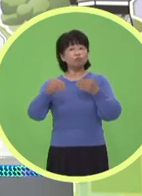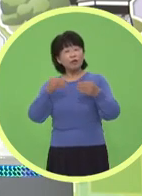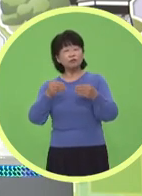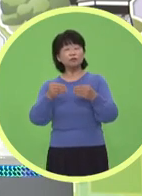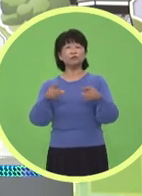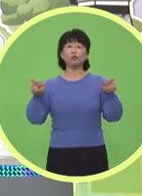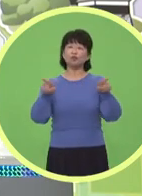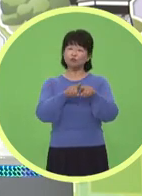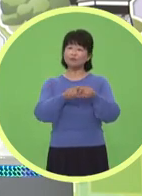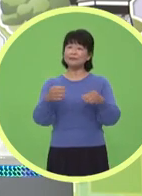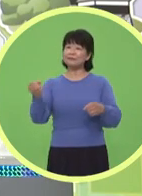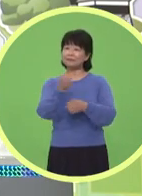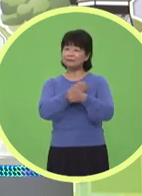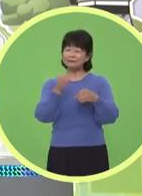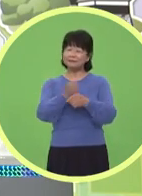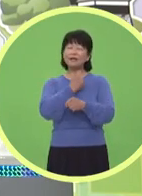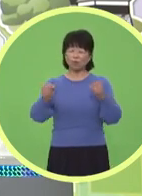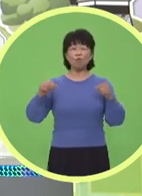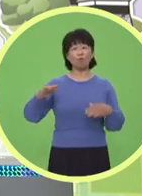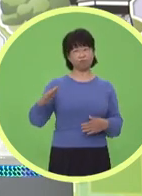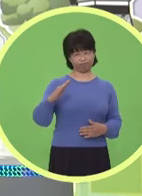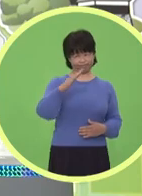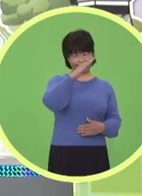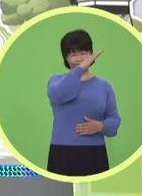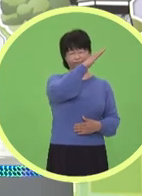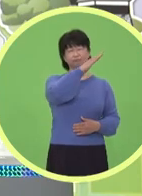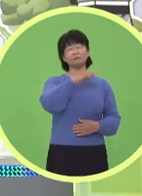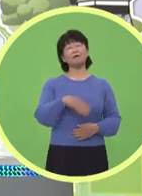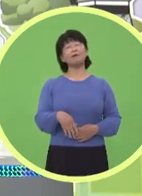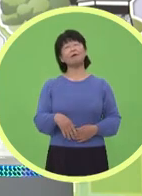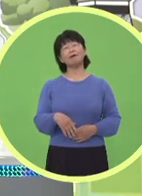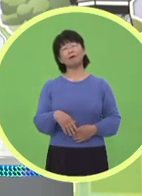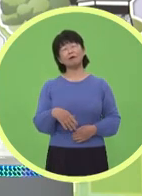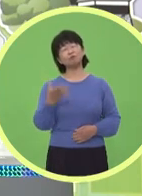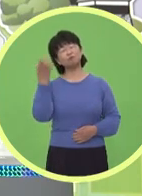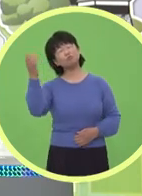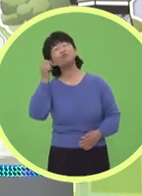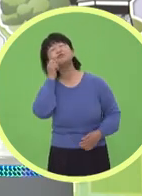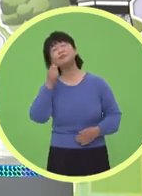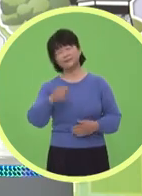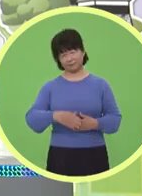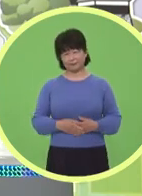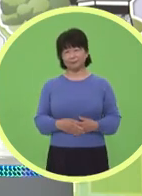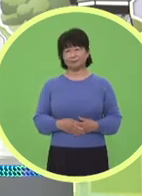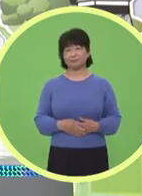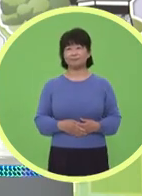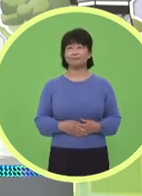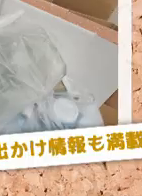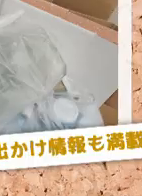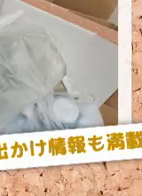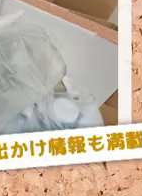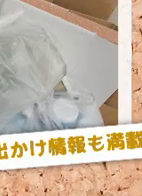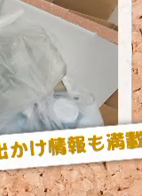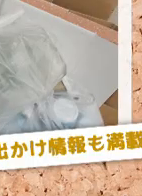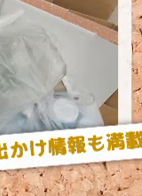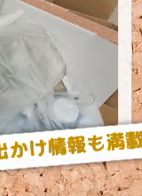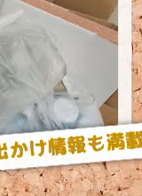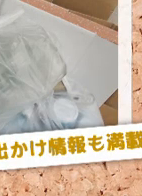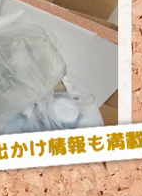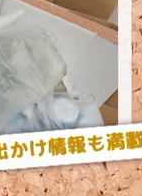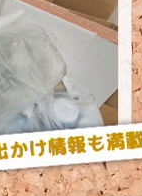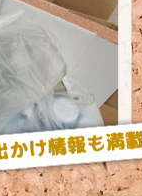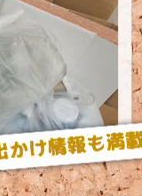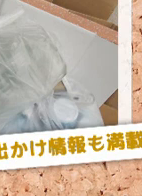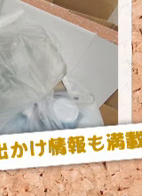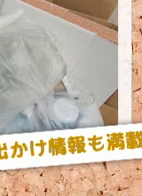、これが一緒にね、産業として発展したか全然思いつかない。 広報